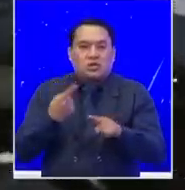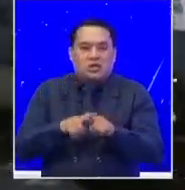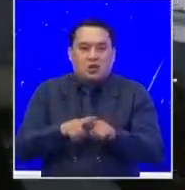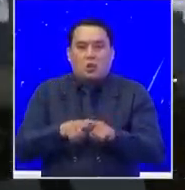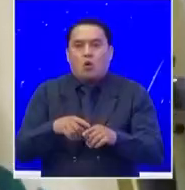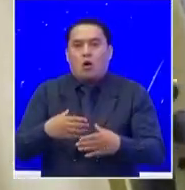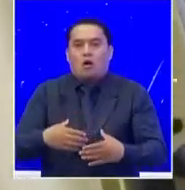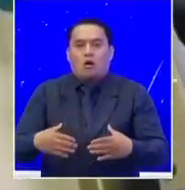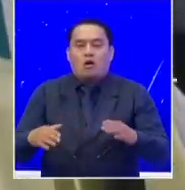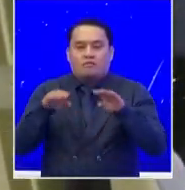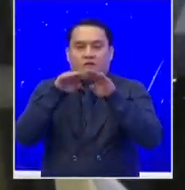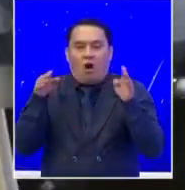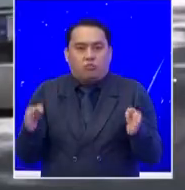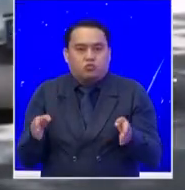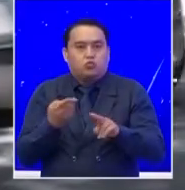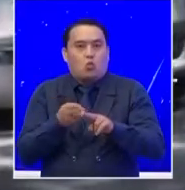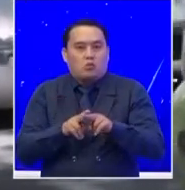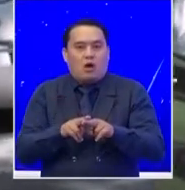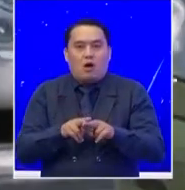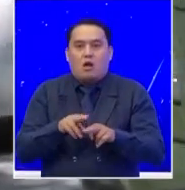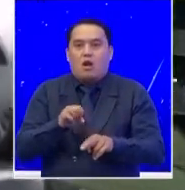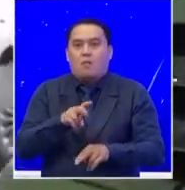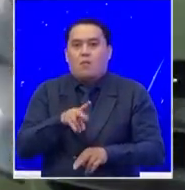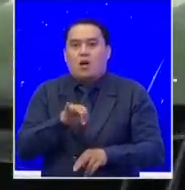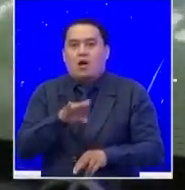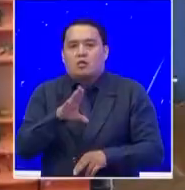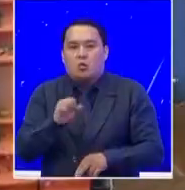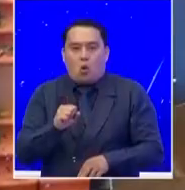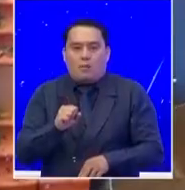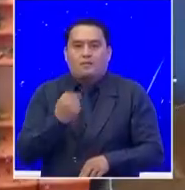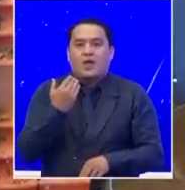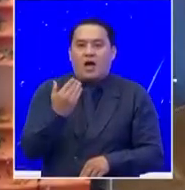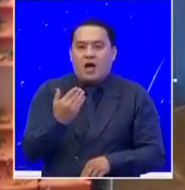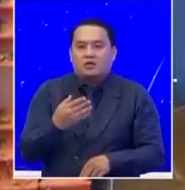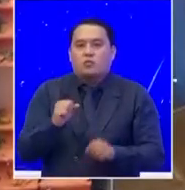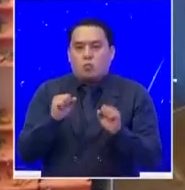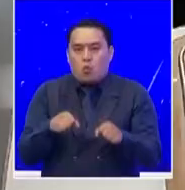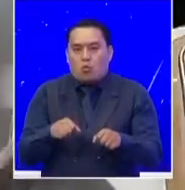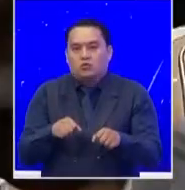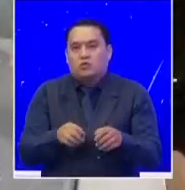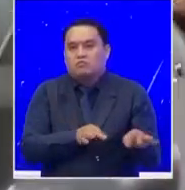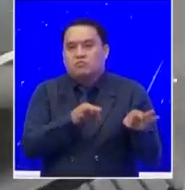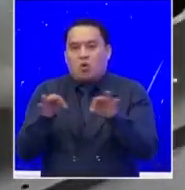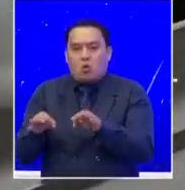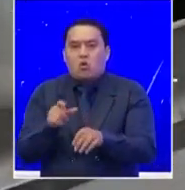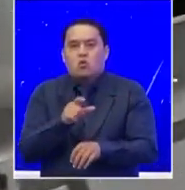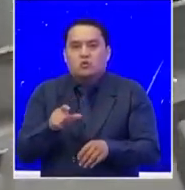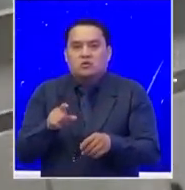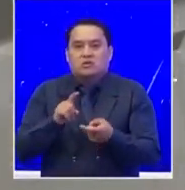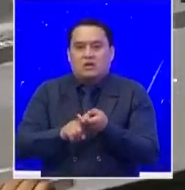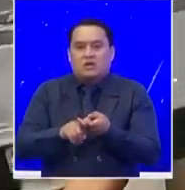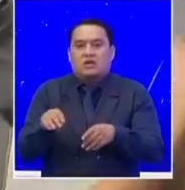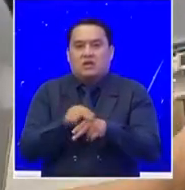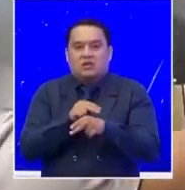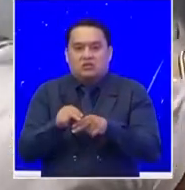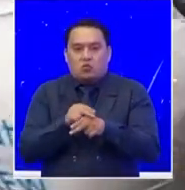транспортную капсулу возникла во время эпидемии лихорадки Эбола в Сьерра-Леоне. В ней можно перевозить больного, не прерывая лечение